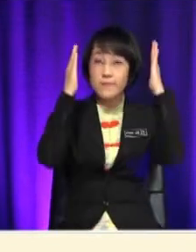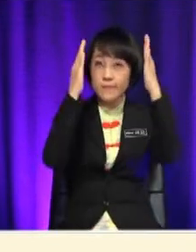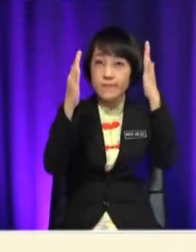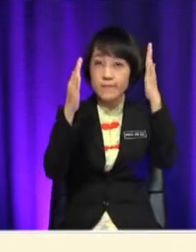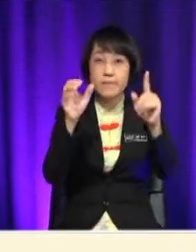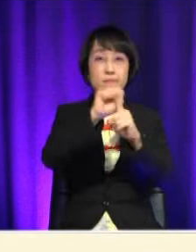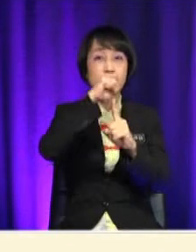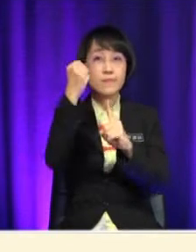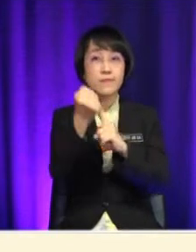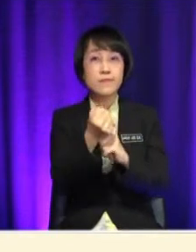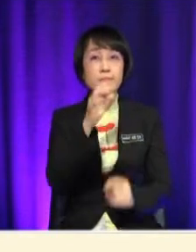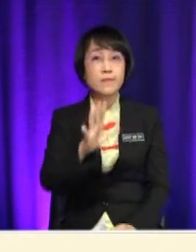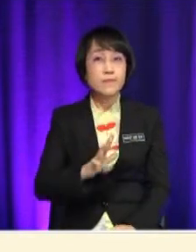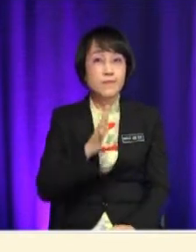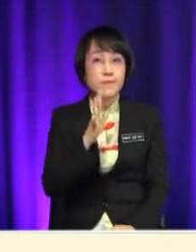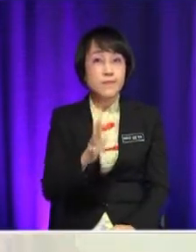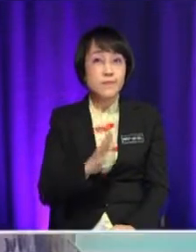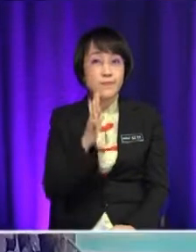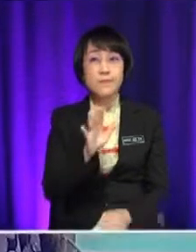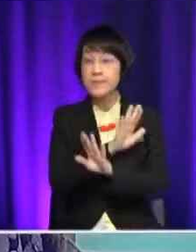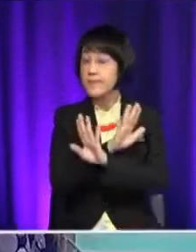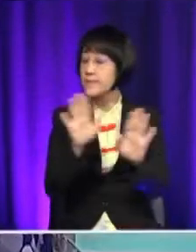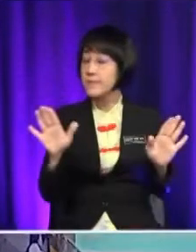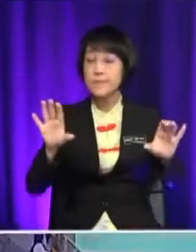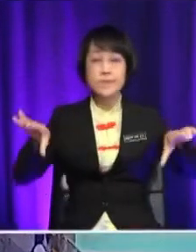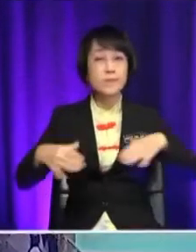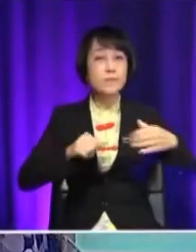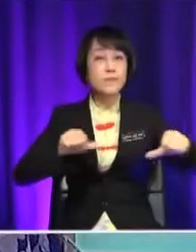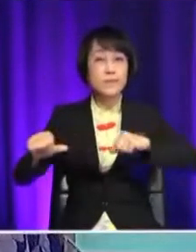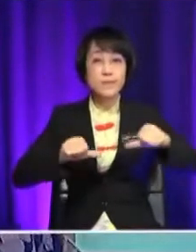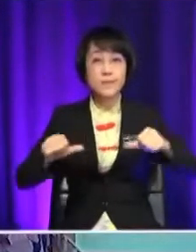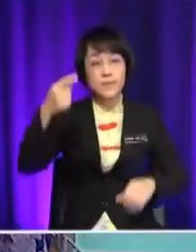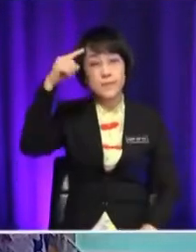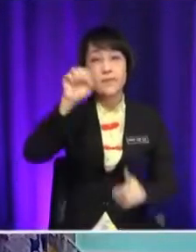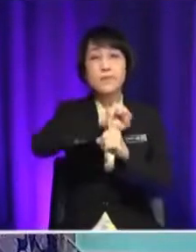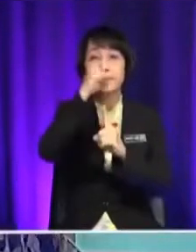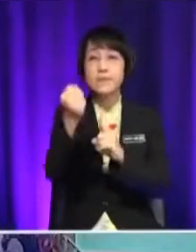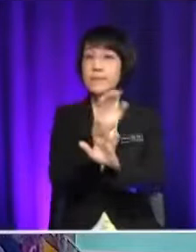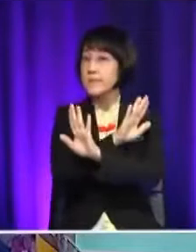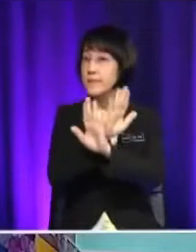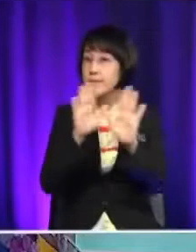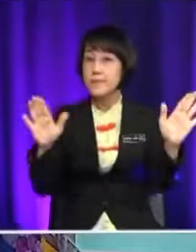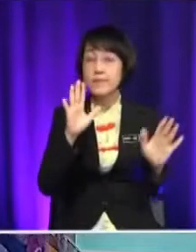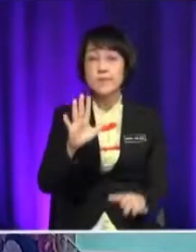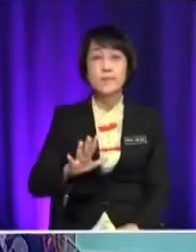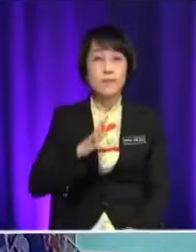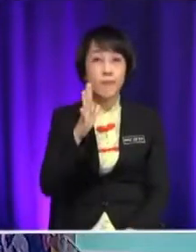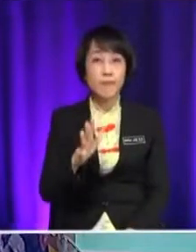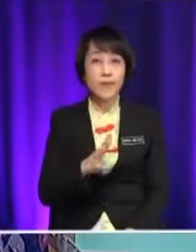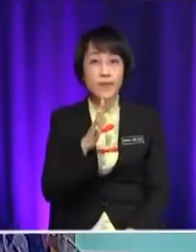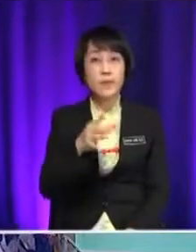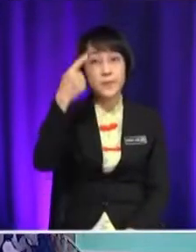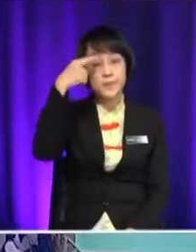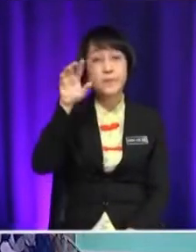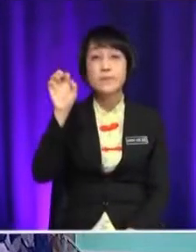formal. Maknanya kita tak buat aktiviti untuk situasi tidak formal. Okey, untuk standard pembelajarannya